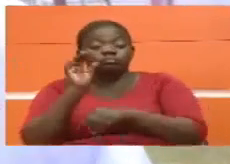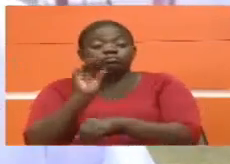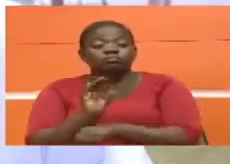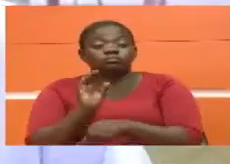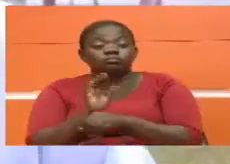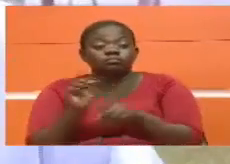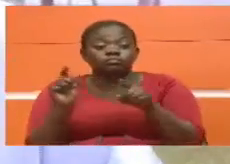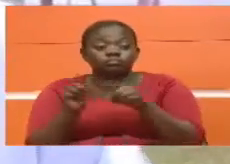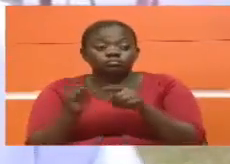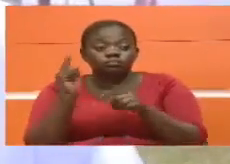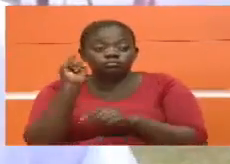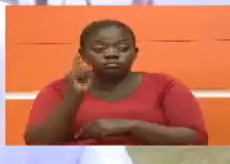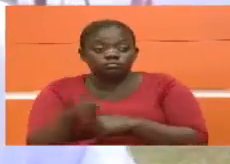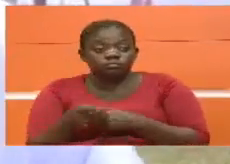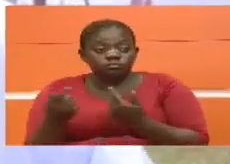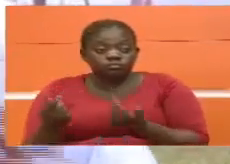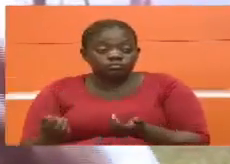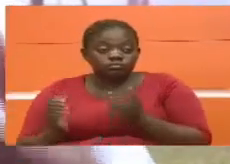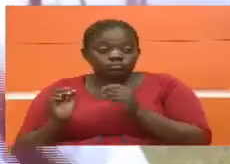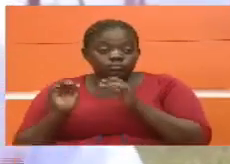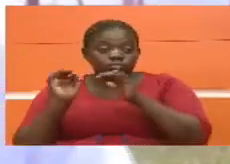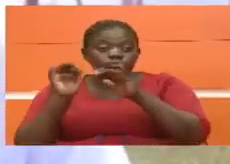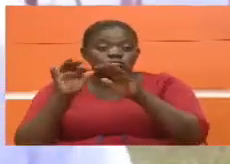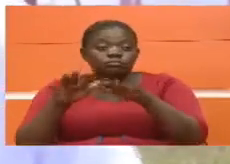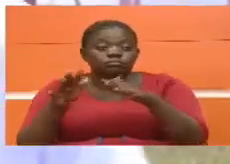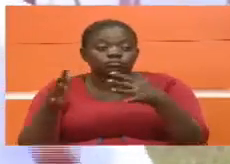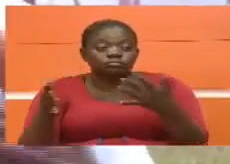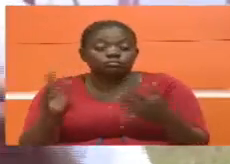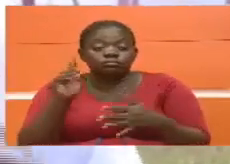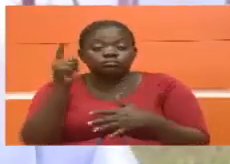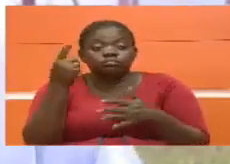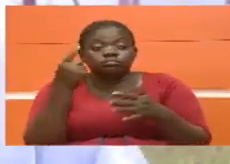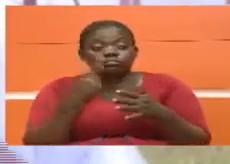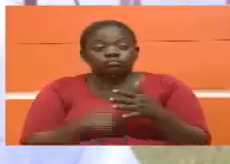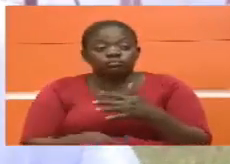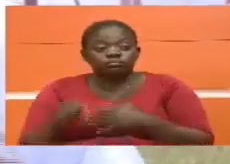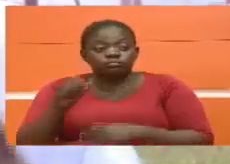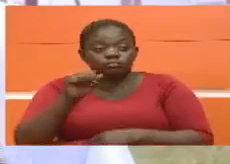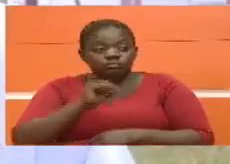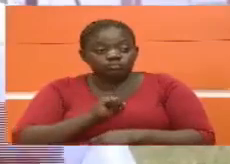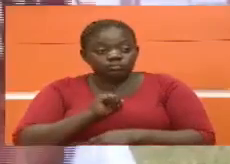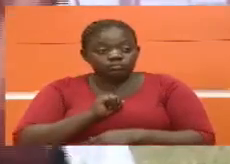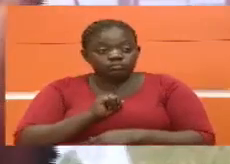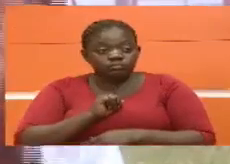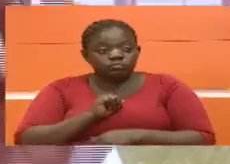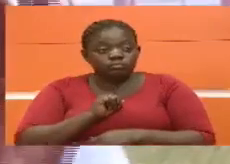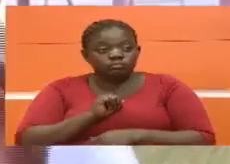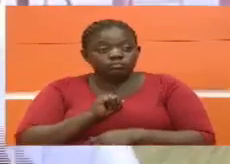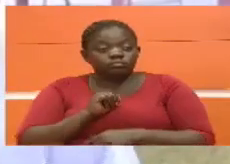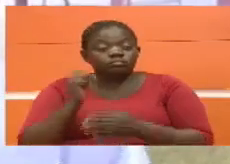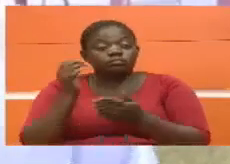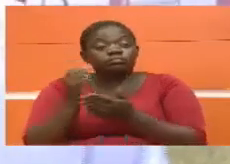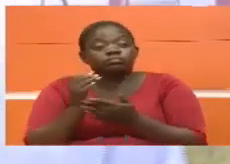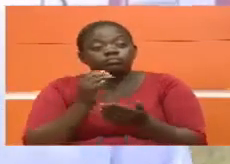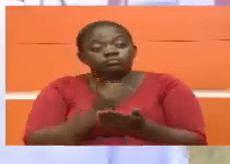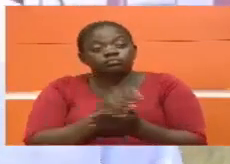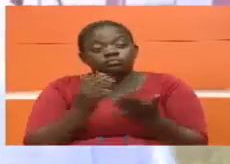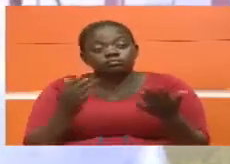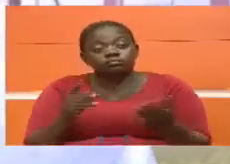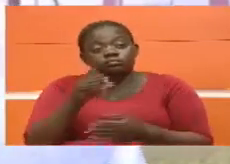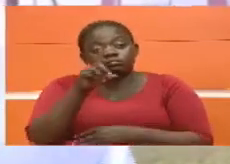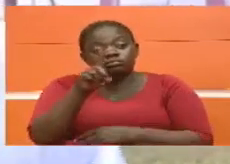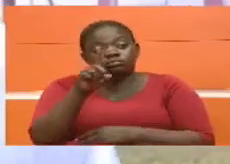tuba tugenda okutuuka ku konvenshoni y'obulabirizi ekisooka ziba mbaga oba abagole abaawamu kubanga mu decade of